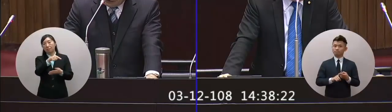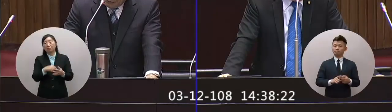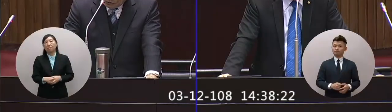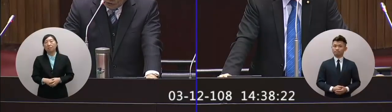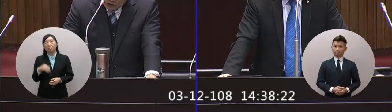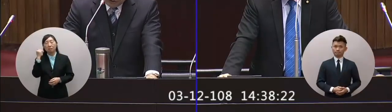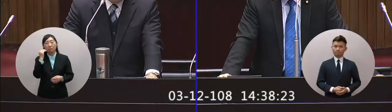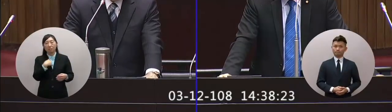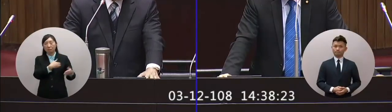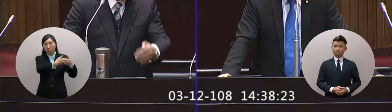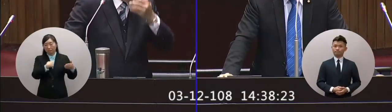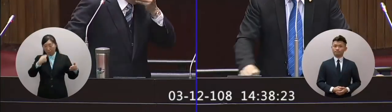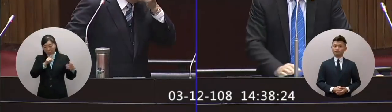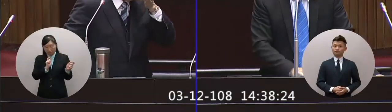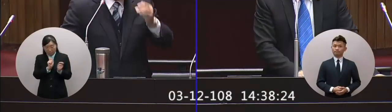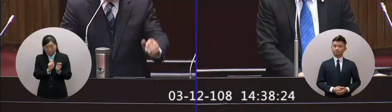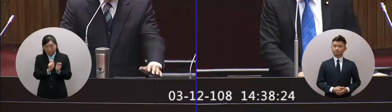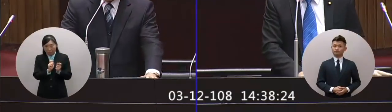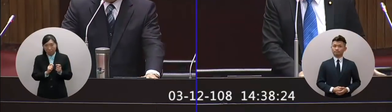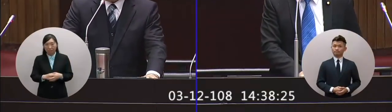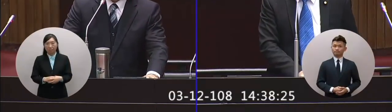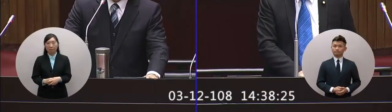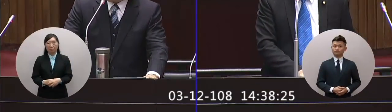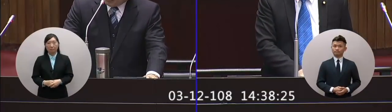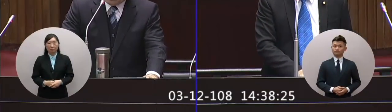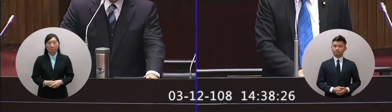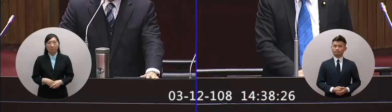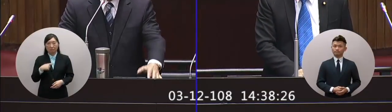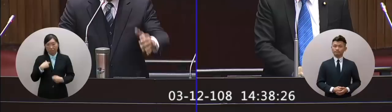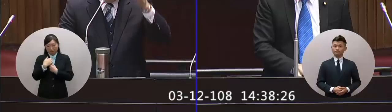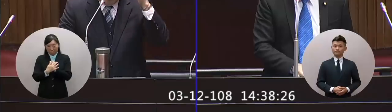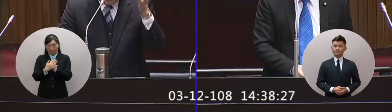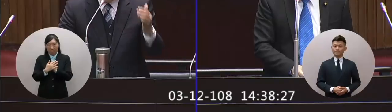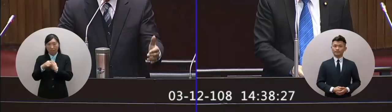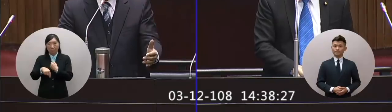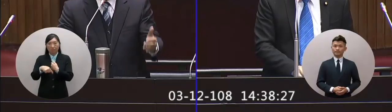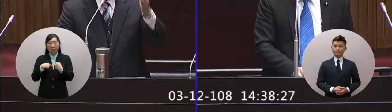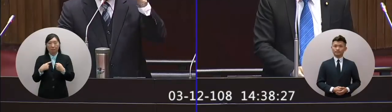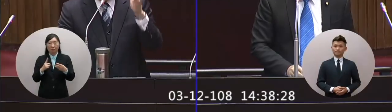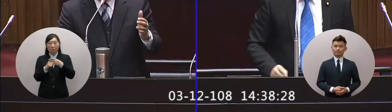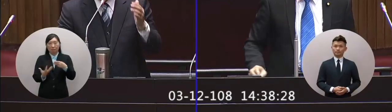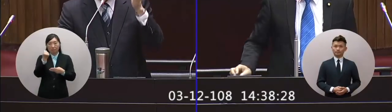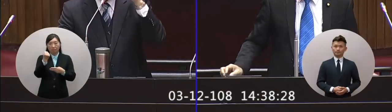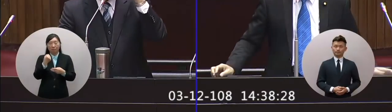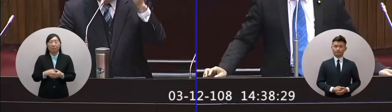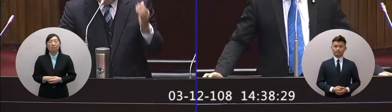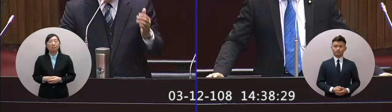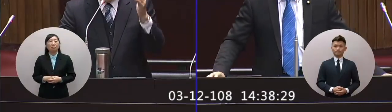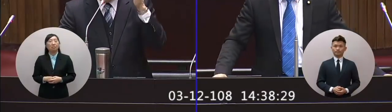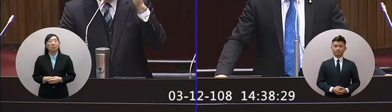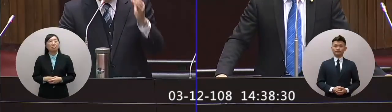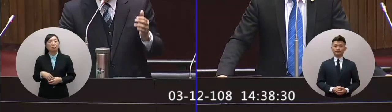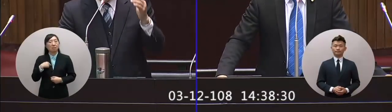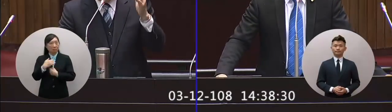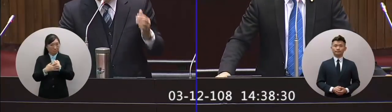中国离台湾这么近，对不起，我们为了维护我们的主权，为了维护我